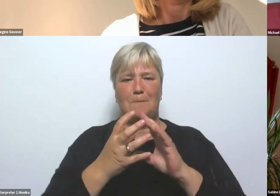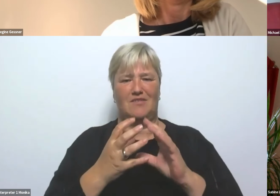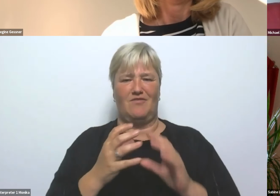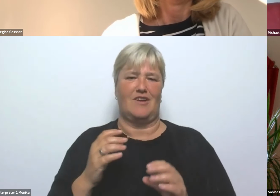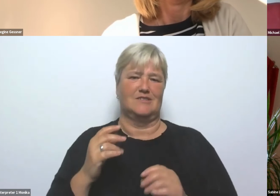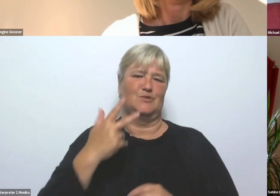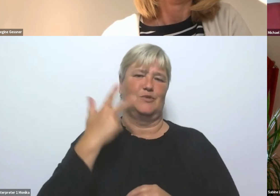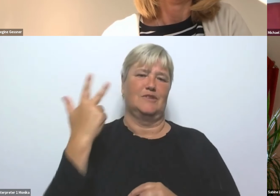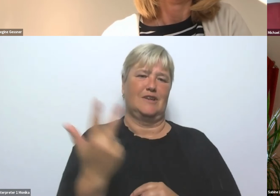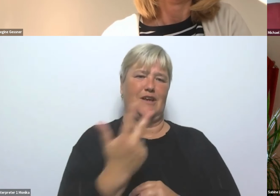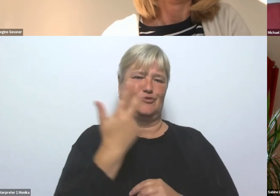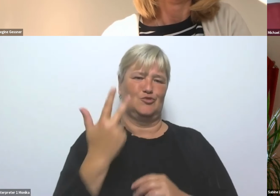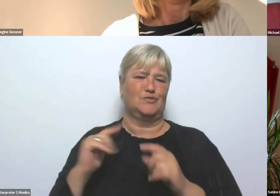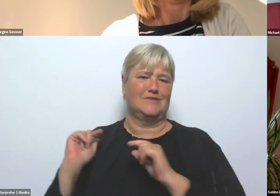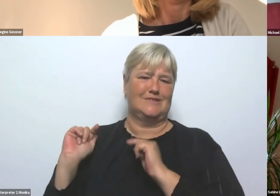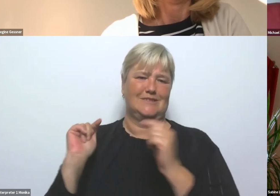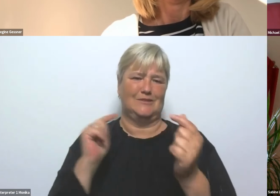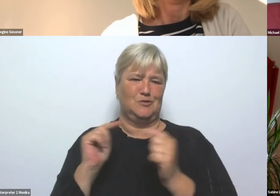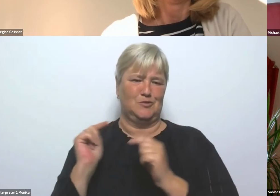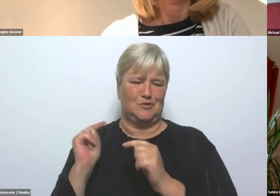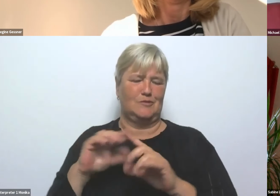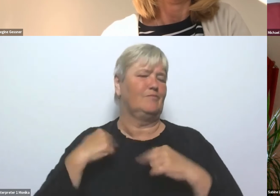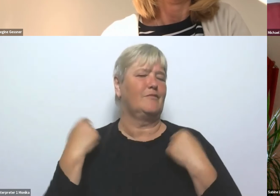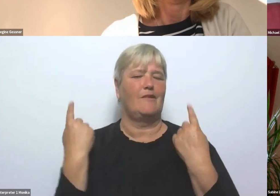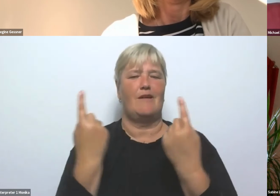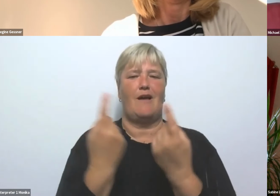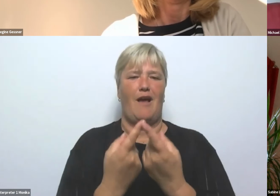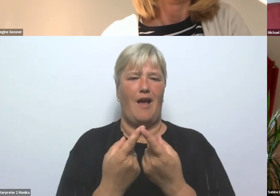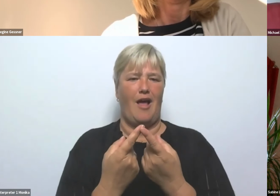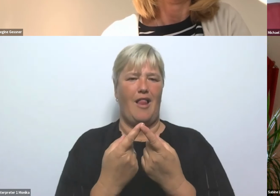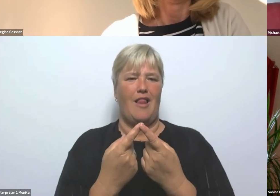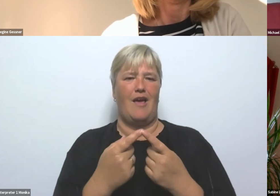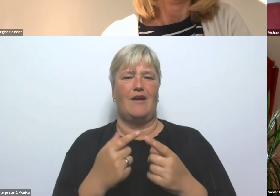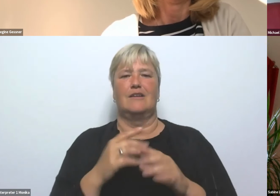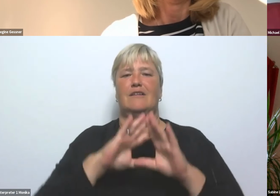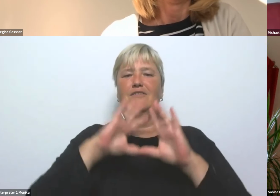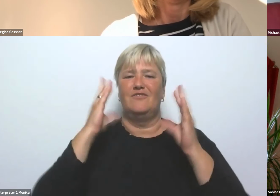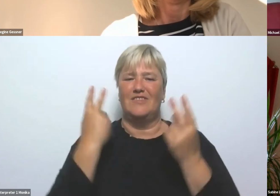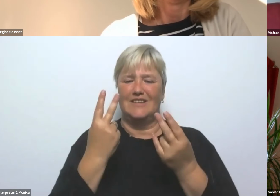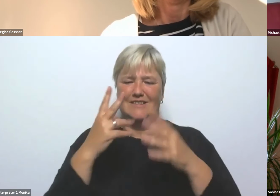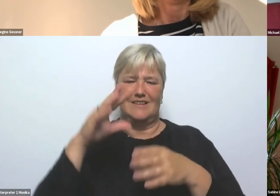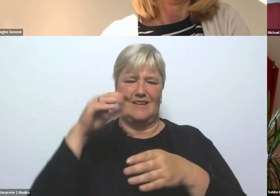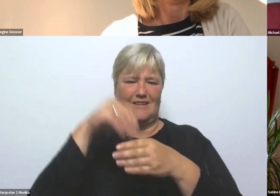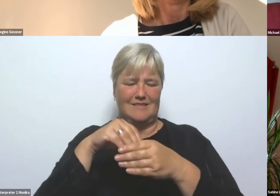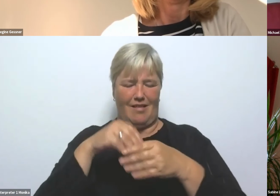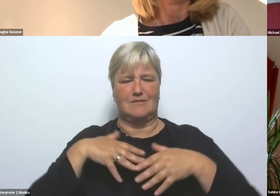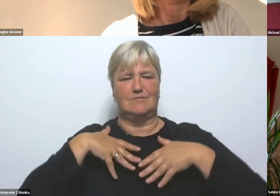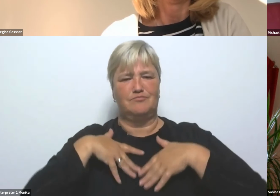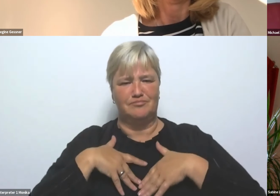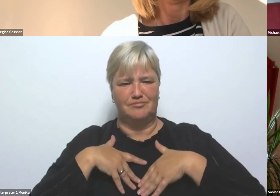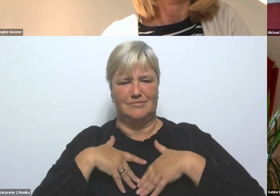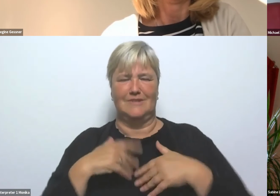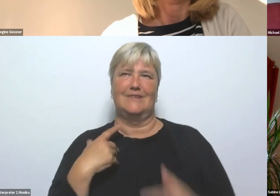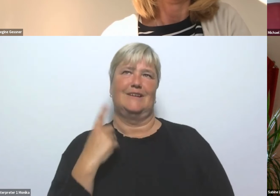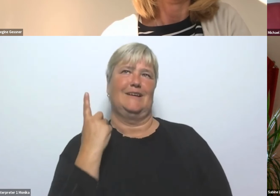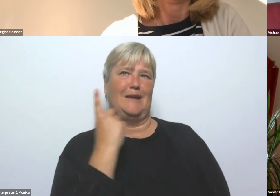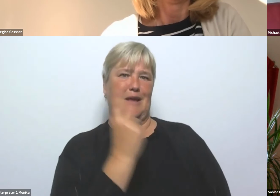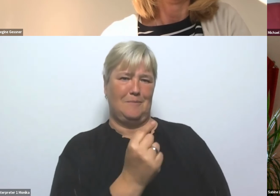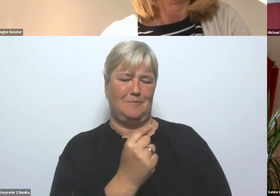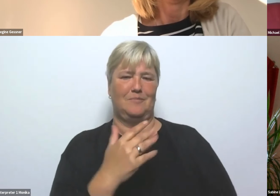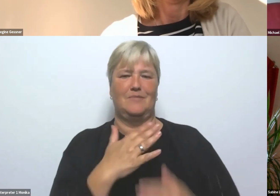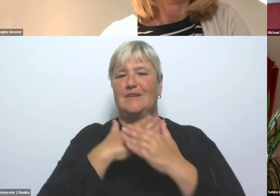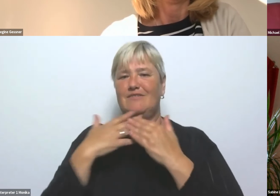Diskussion. Da haben wir alle die Keynotes oder die Cliff Notes, mit denen wir nach Hause gehen können. Das macht es natürlich leichter. Vielen